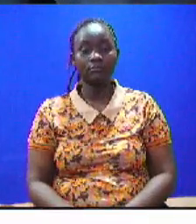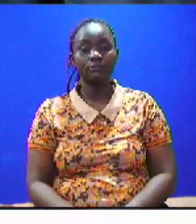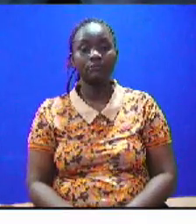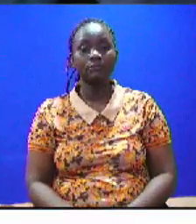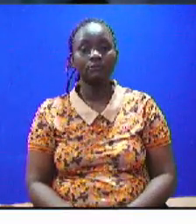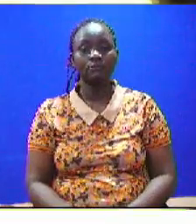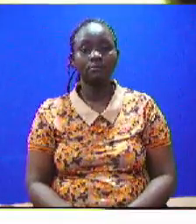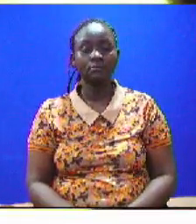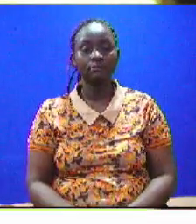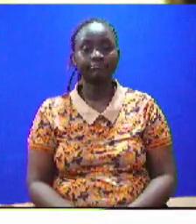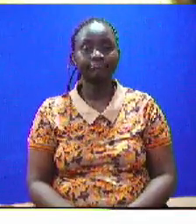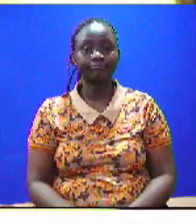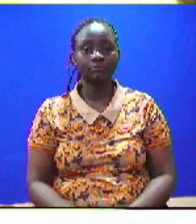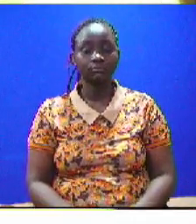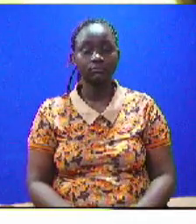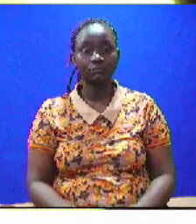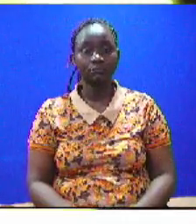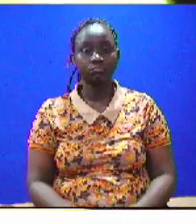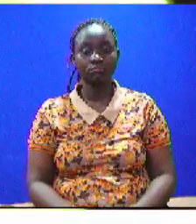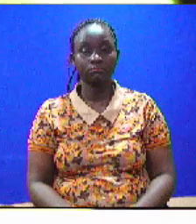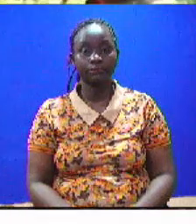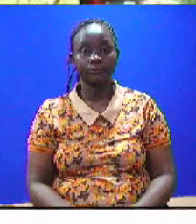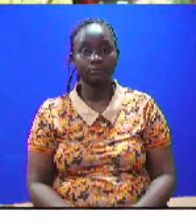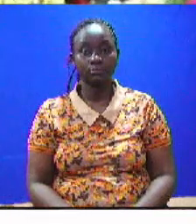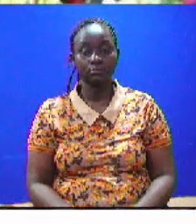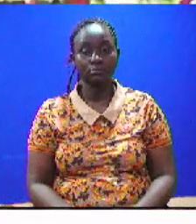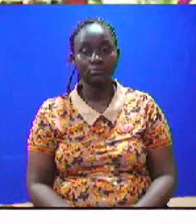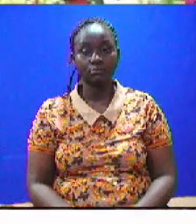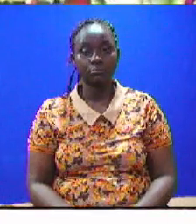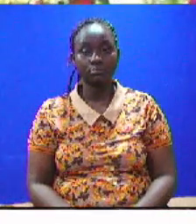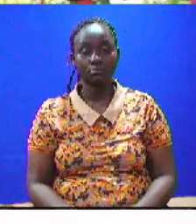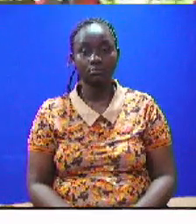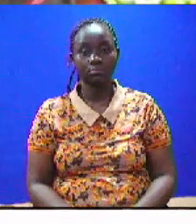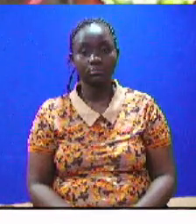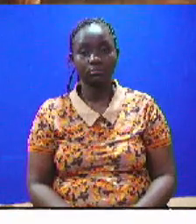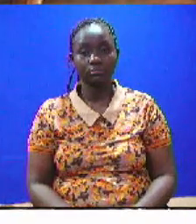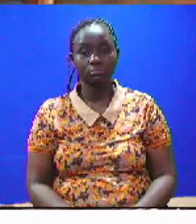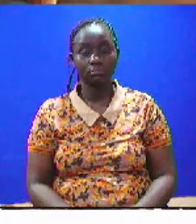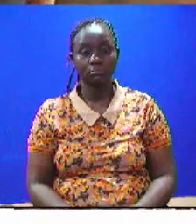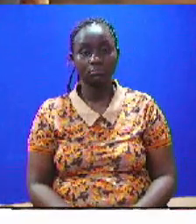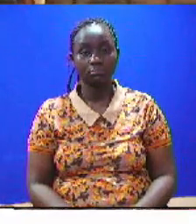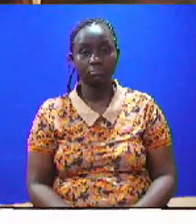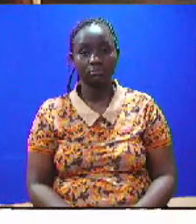bunge ya kitutu cha chenoti ya kutoke meye kaunti ya Kisii. Ilitira neye nkuru kwa Dipon. Asanya.